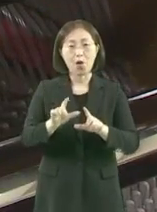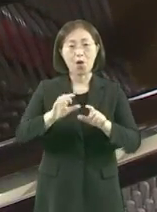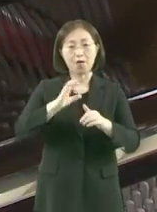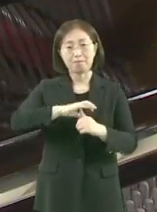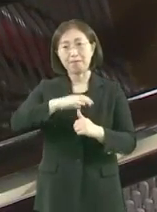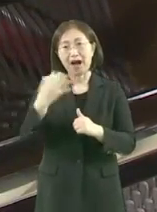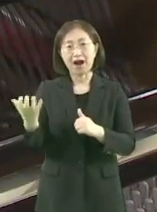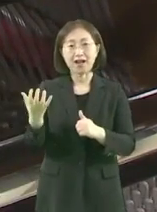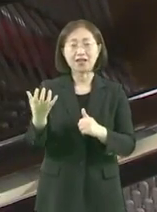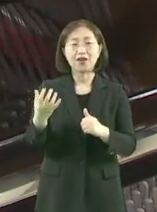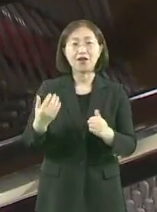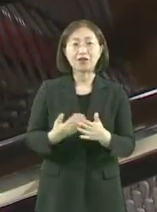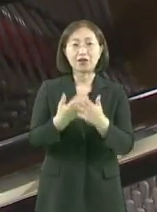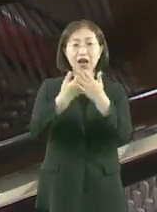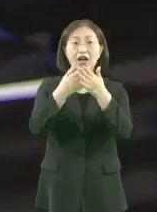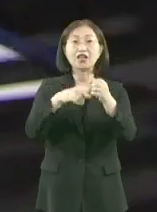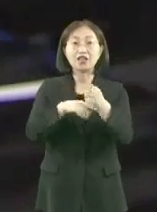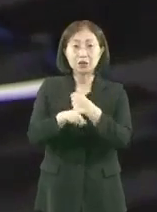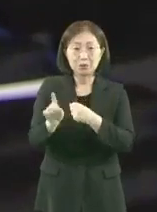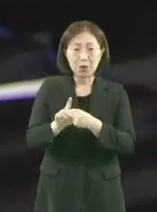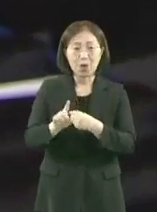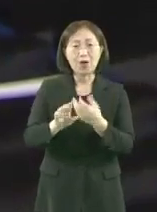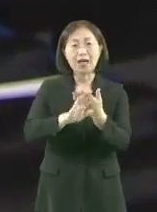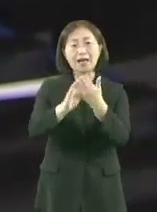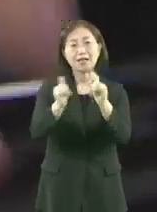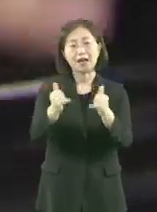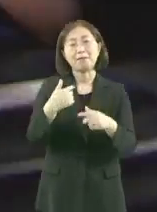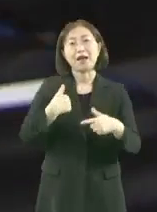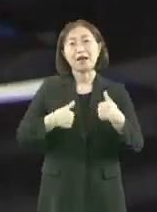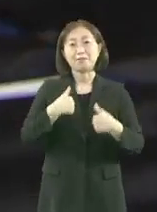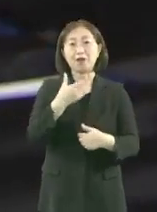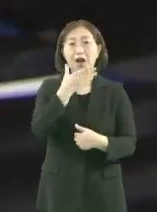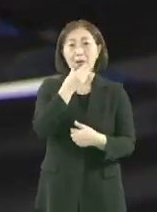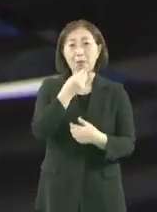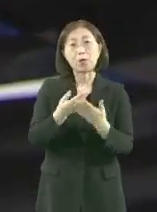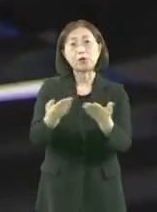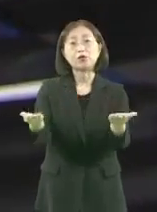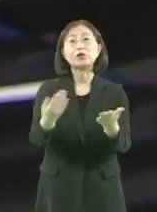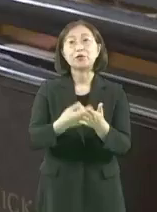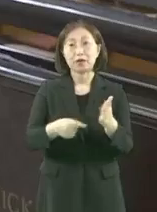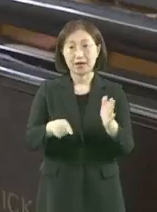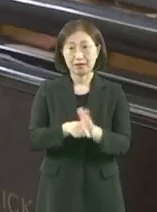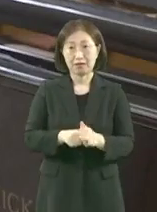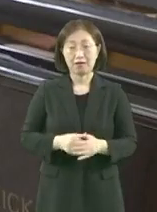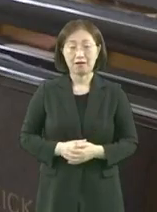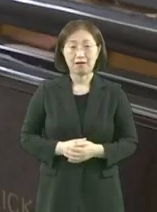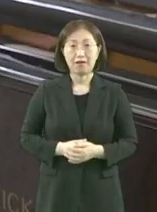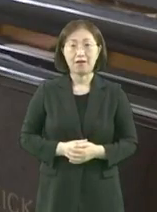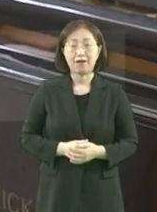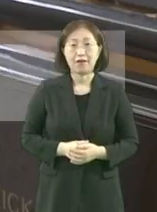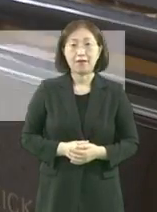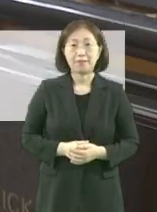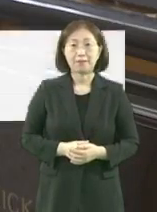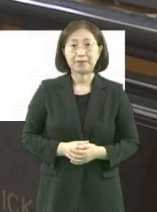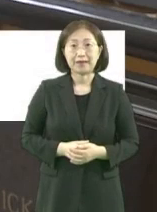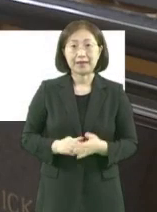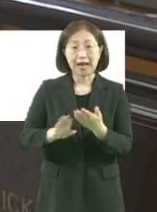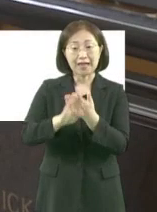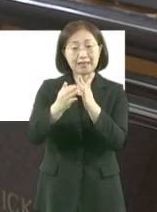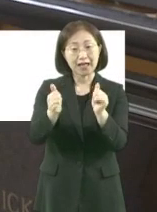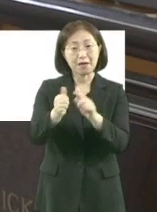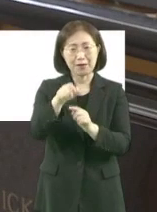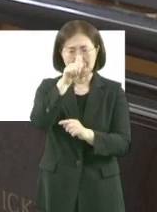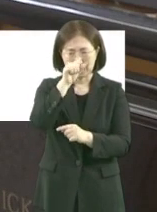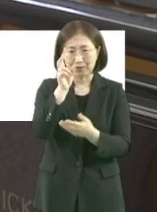나오고 성장하는 이유, 모두의 기쁨과 행복 때문입니다. 다른 사람에게 좋은 음악을